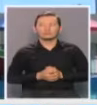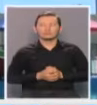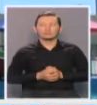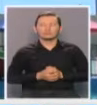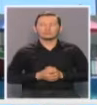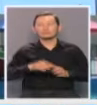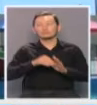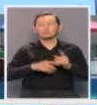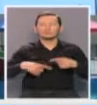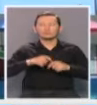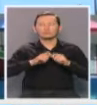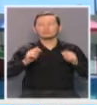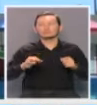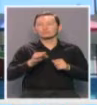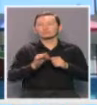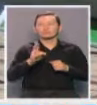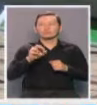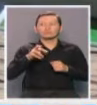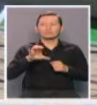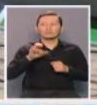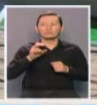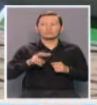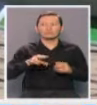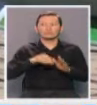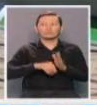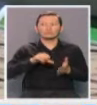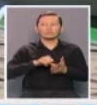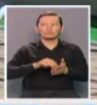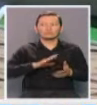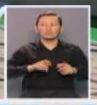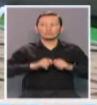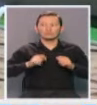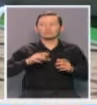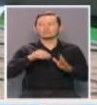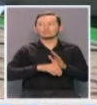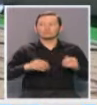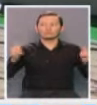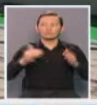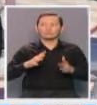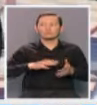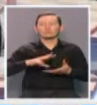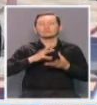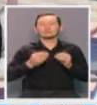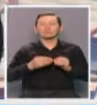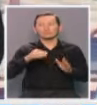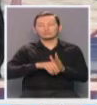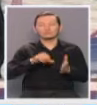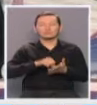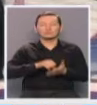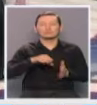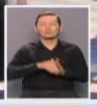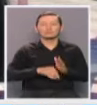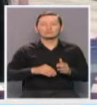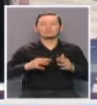Аквапарк построен на берегу озера Камыс-Коля в городе Культсары. В 2016 году здесь был забит первый кол нового объекта.